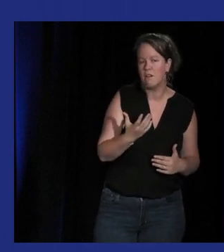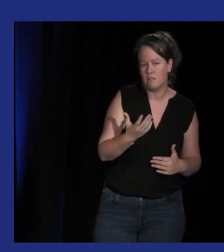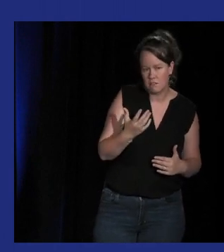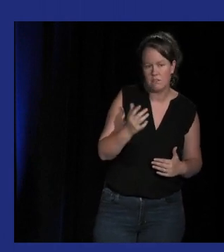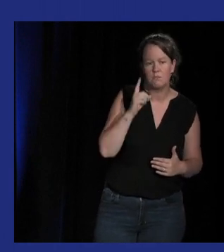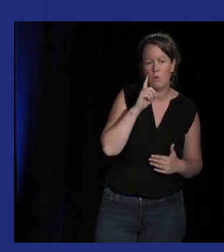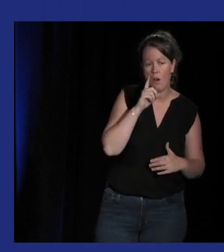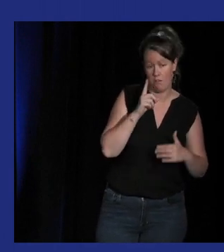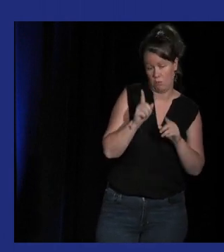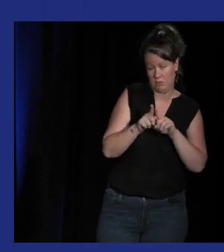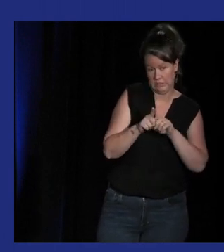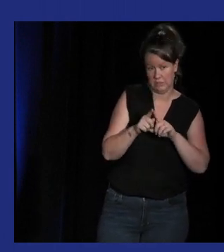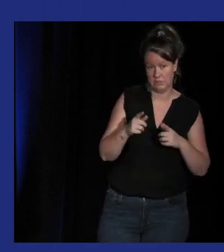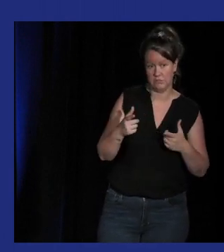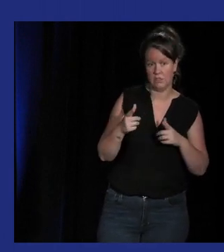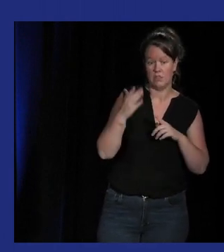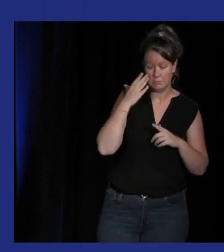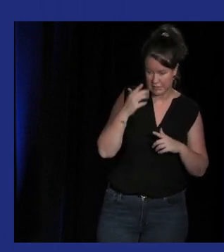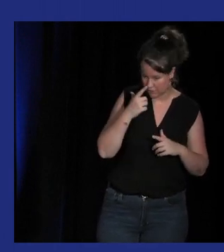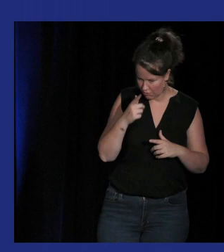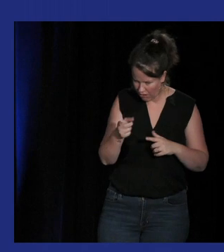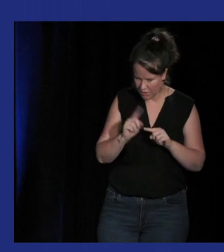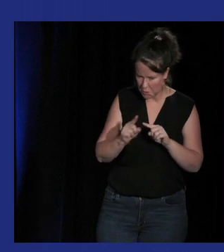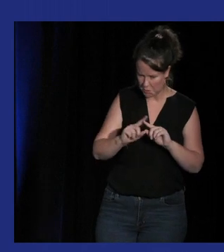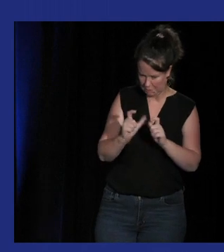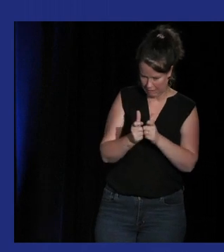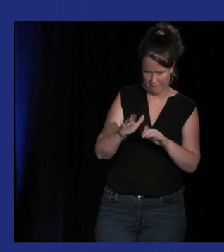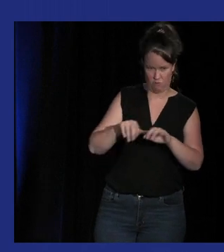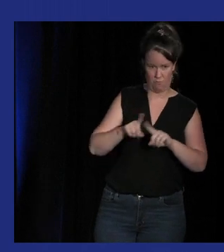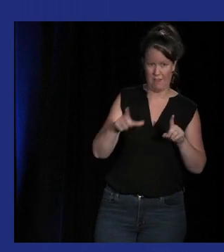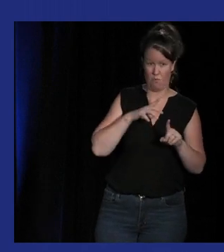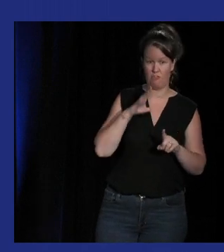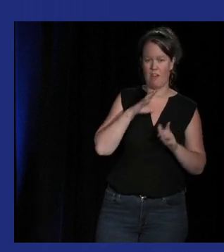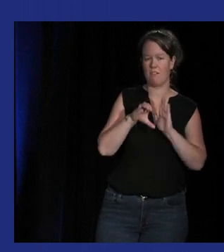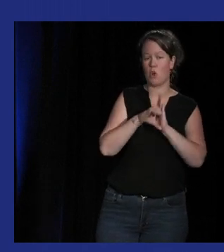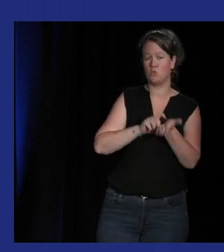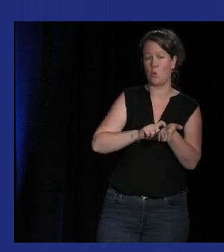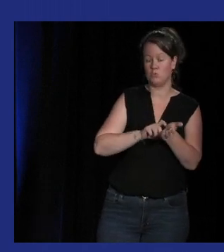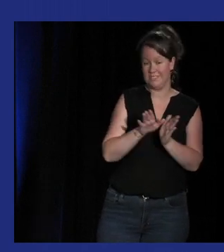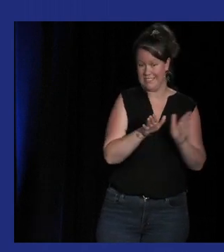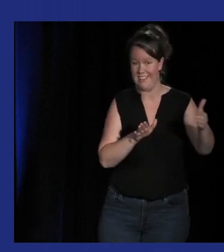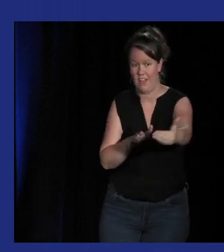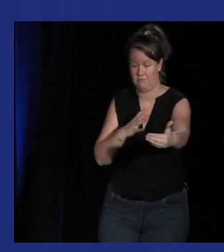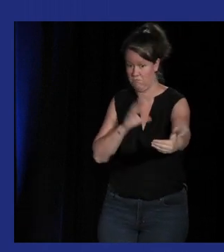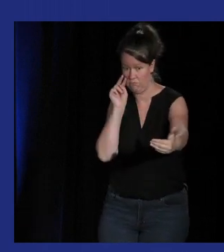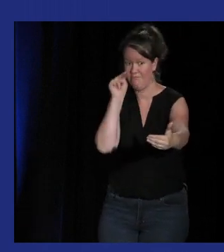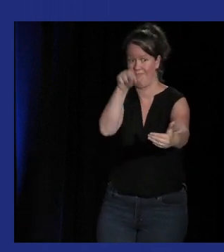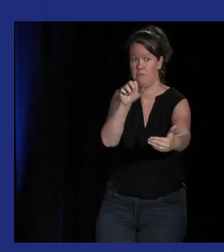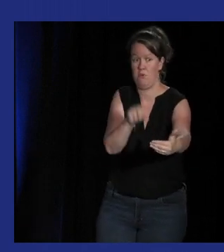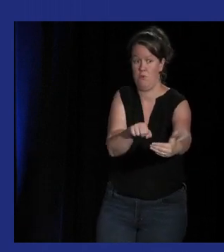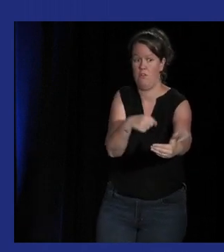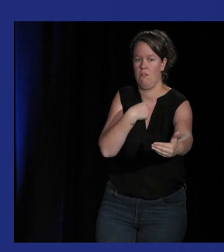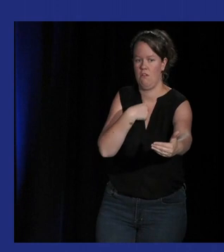source donc s'il y a un truc qu'on comprend pas je peux aller fouiller pourquoi ça marche pas alors que le soniner il a pas ses outils là mais voilà enfin les deux les deux doivent connaître